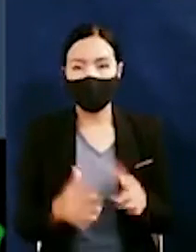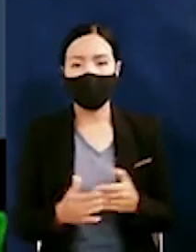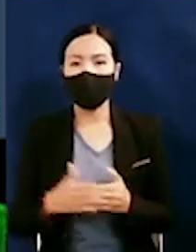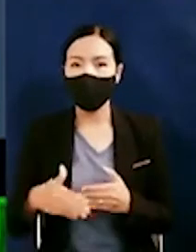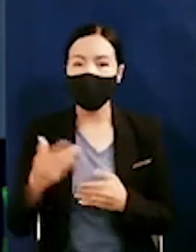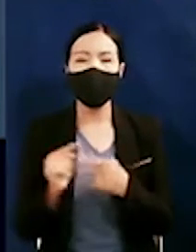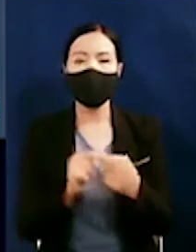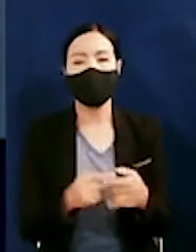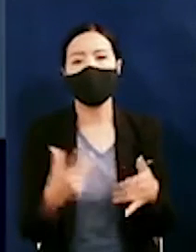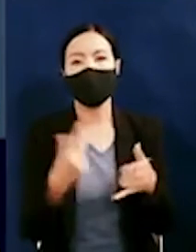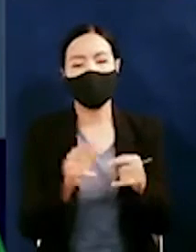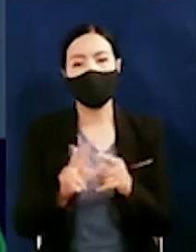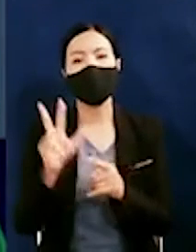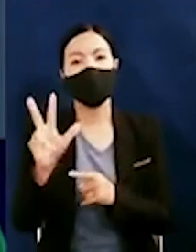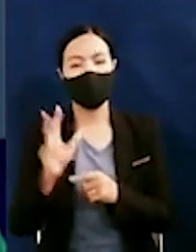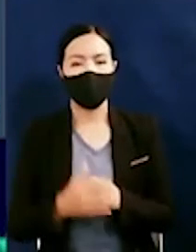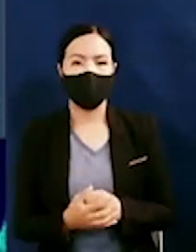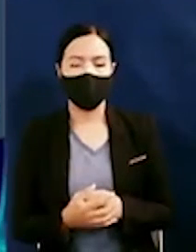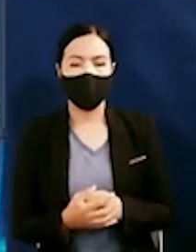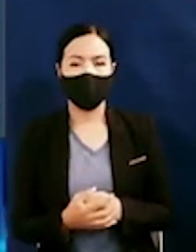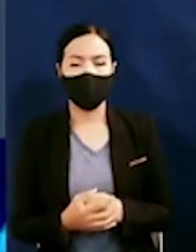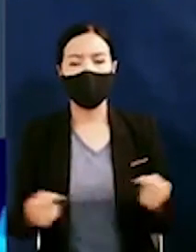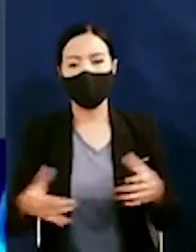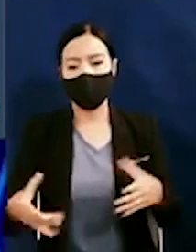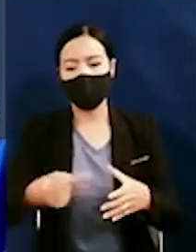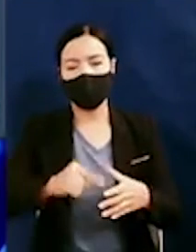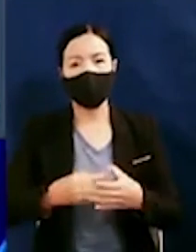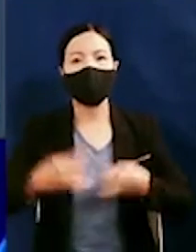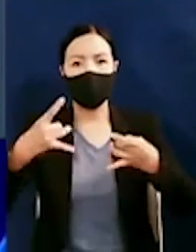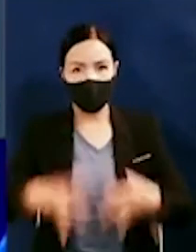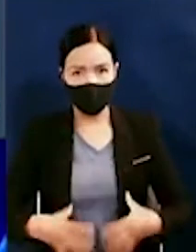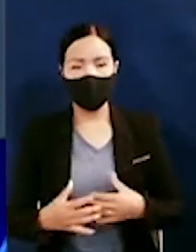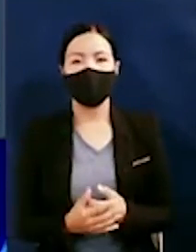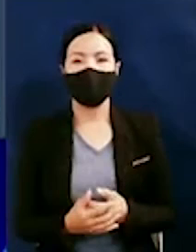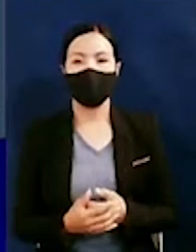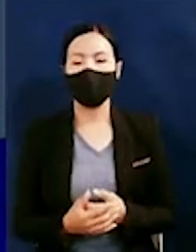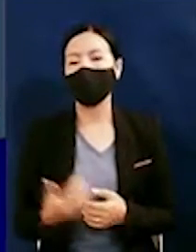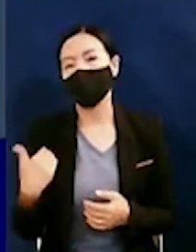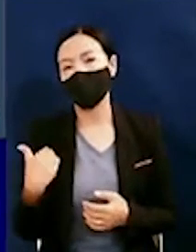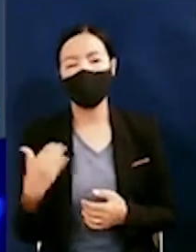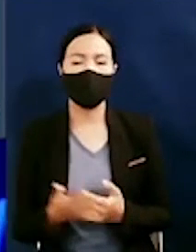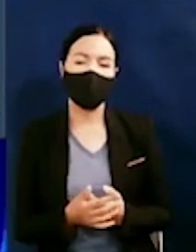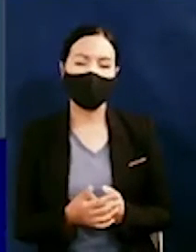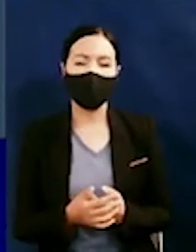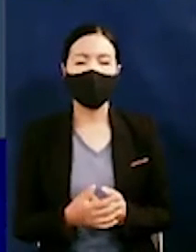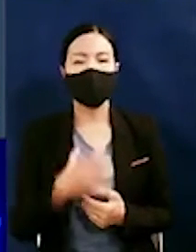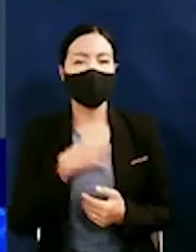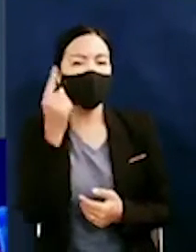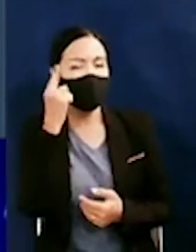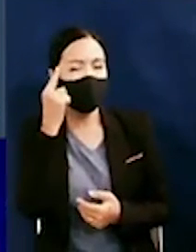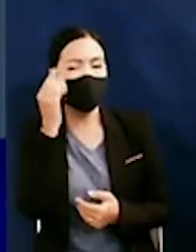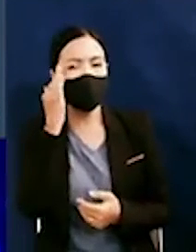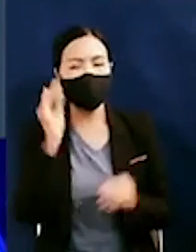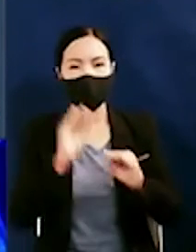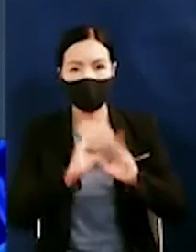มีเข็มที่ 3มากระตุ้นสำหรับในพื้นที่เสี่ยงนะครับหลายๆเสียงหลายๆคำถามก็อยากทราบความชัดเจน